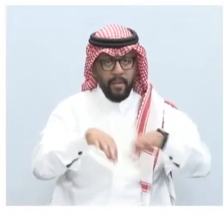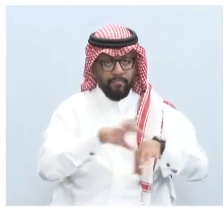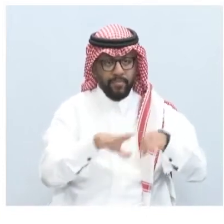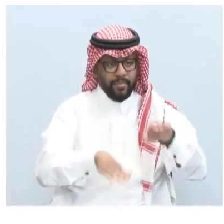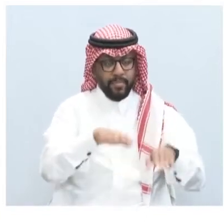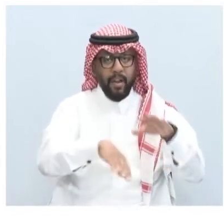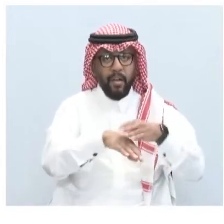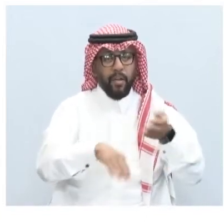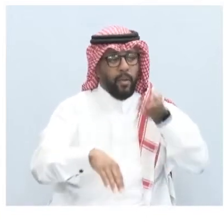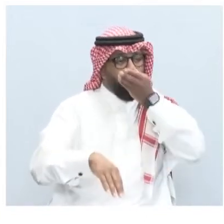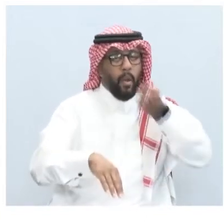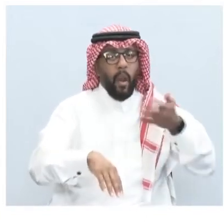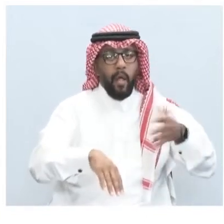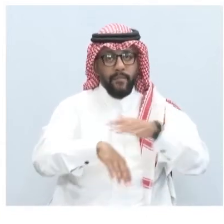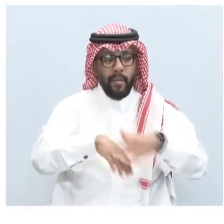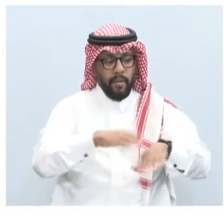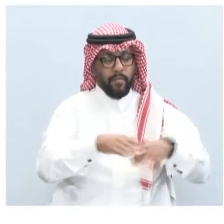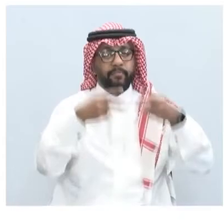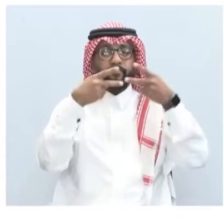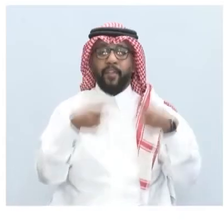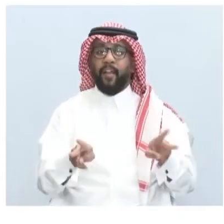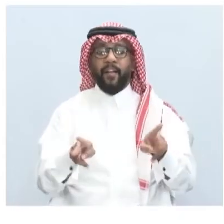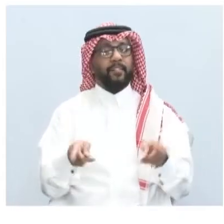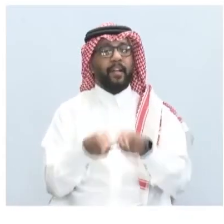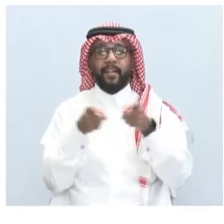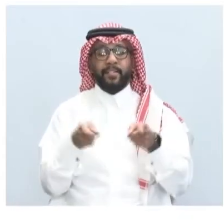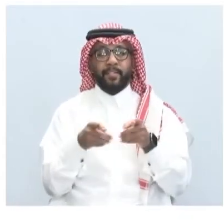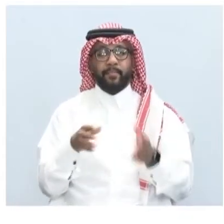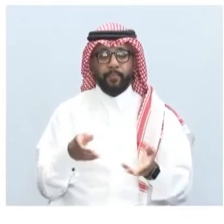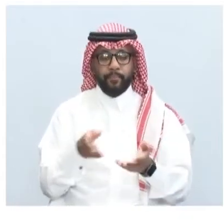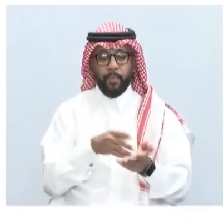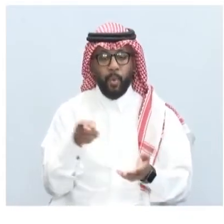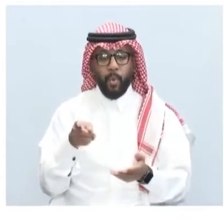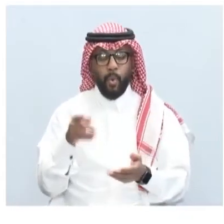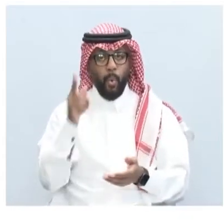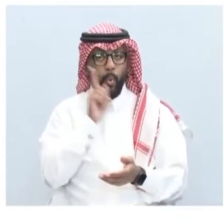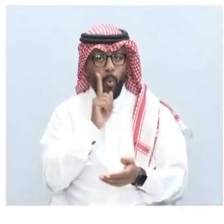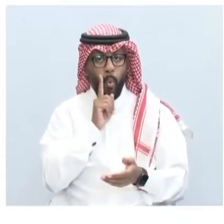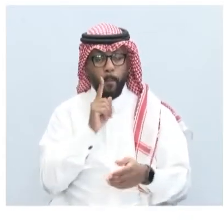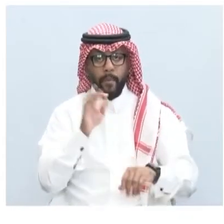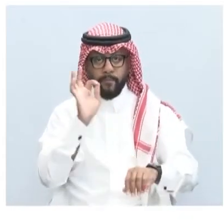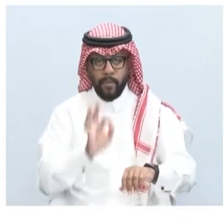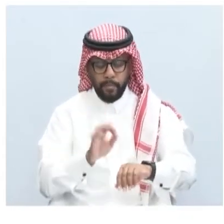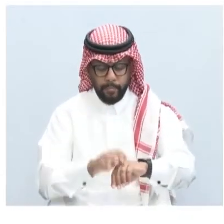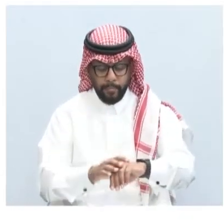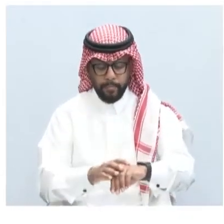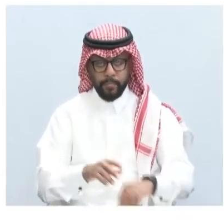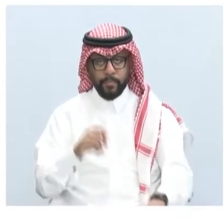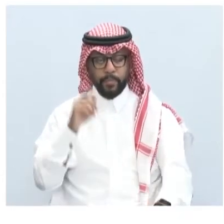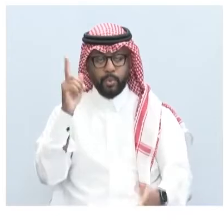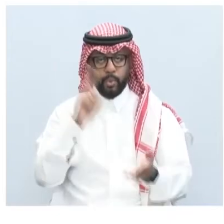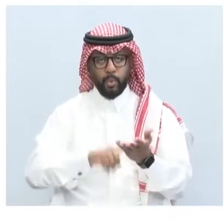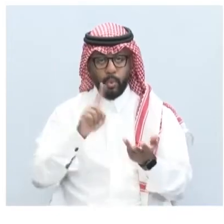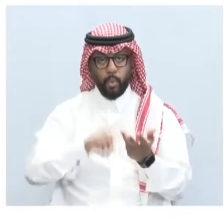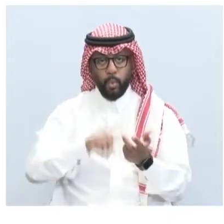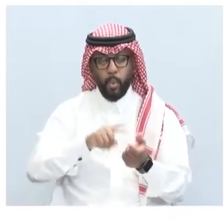جواز المسح عليهما وهناك شروط للمسح على الخفين والجوربين اولها